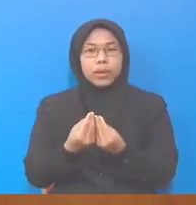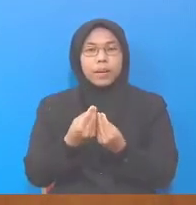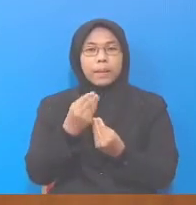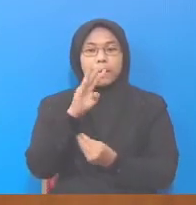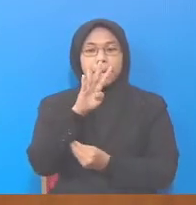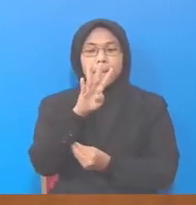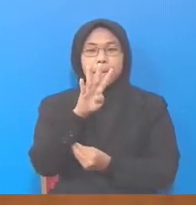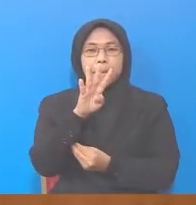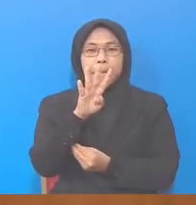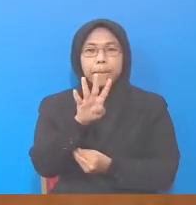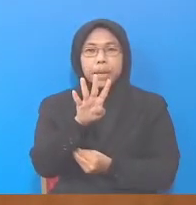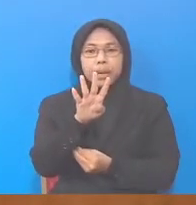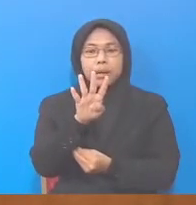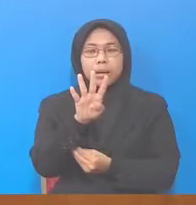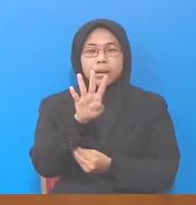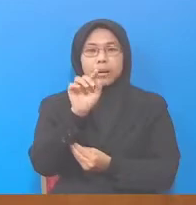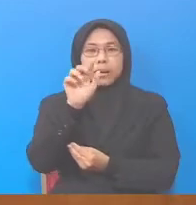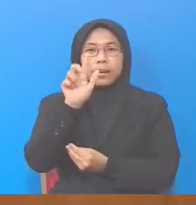400